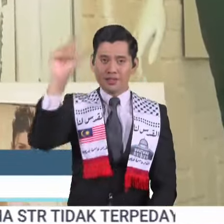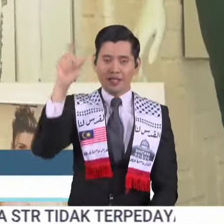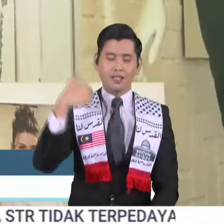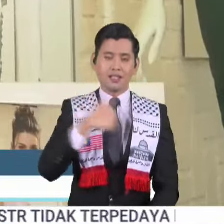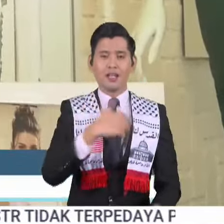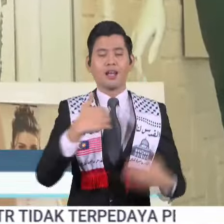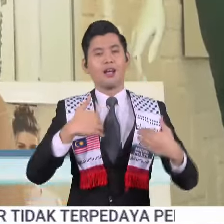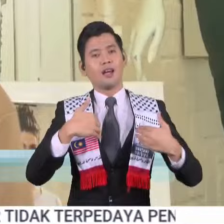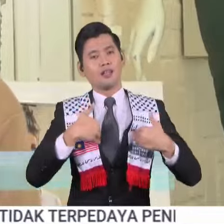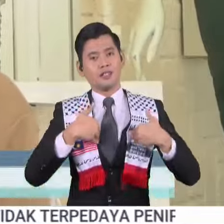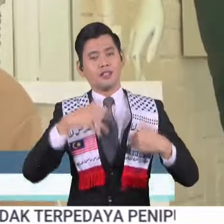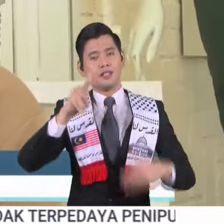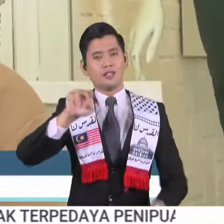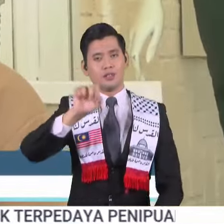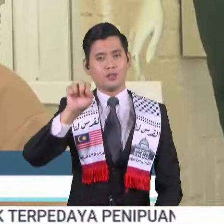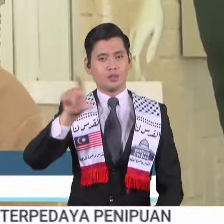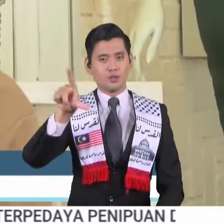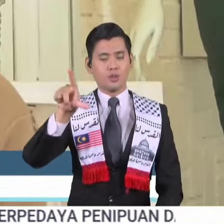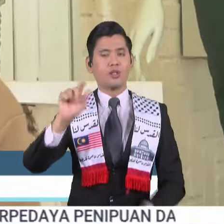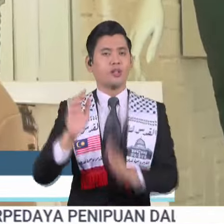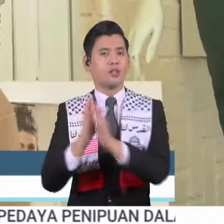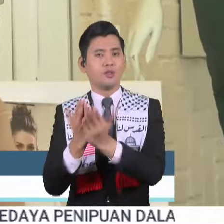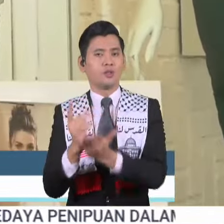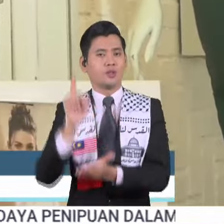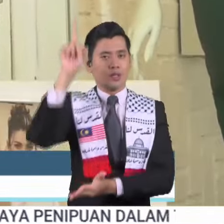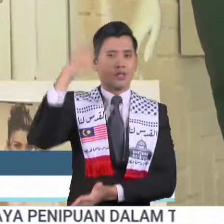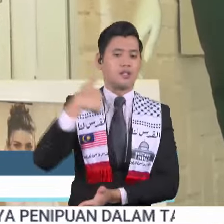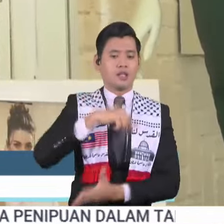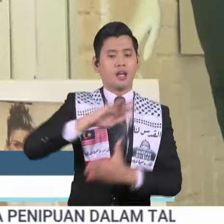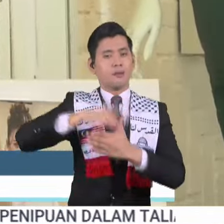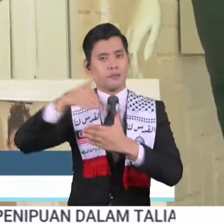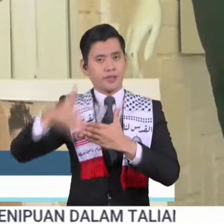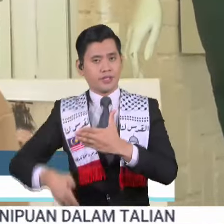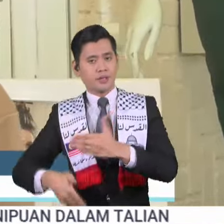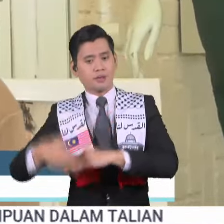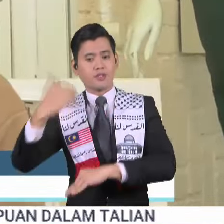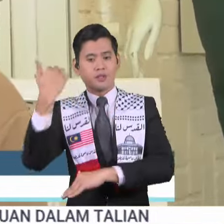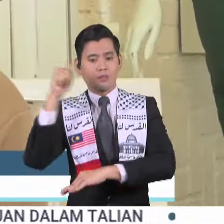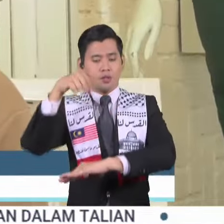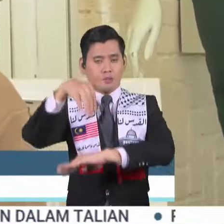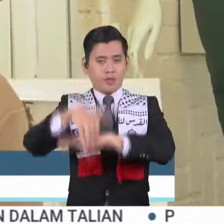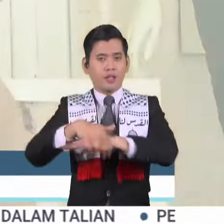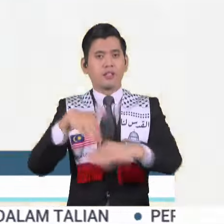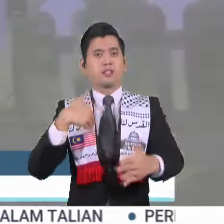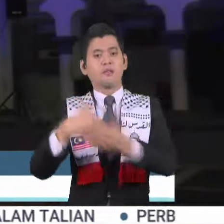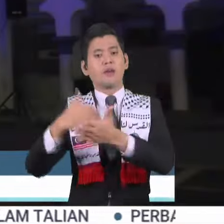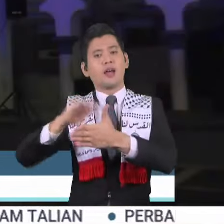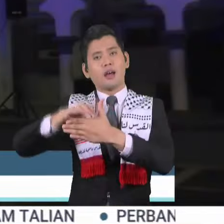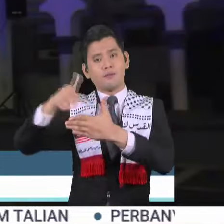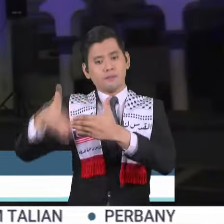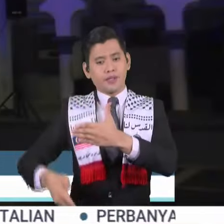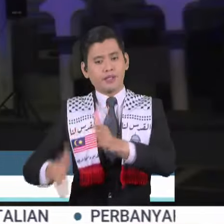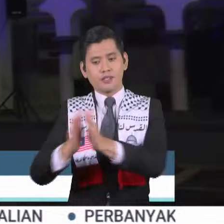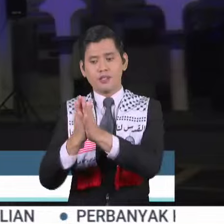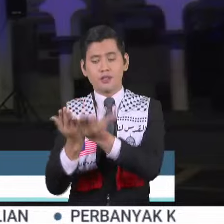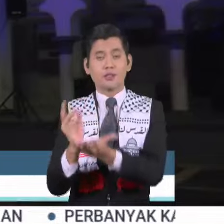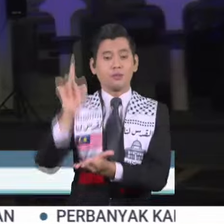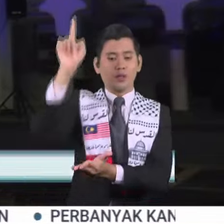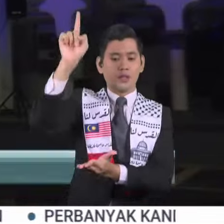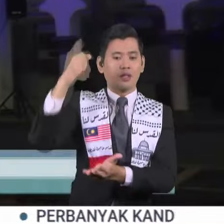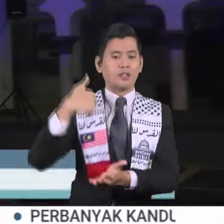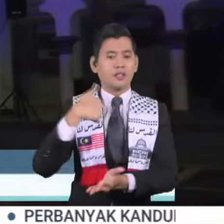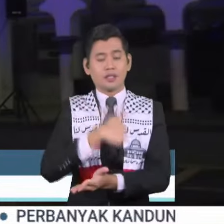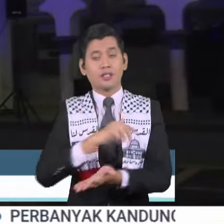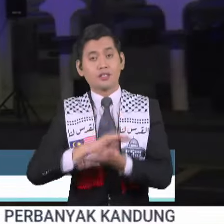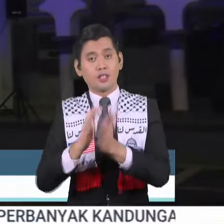kan ada nuzul Quran apa semua kan. So kita habiskan dalam 10 malam tu sampai khatam lah. Sebagai umat